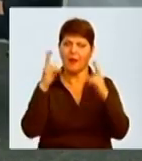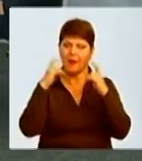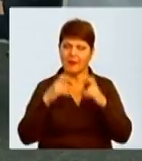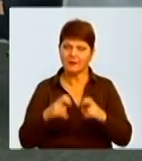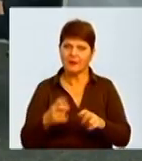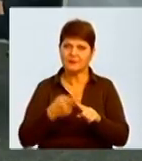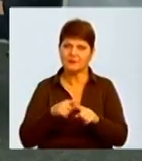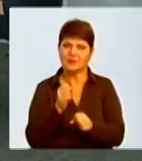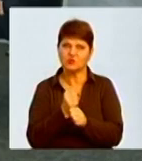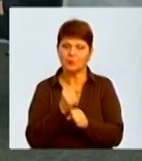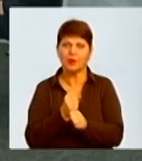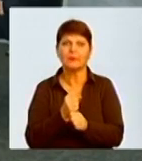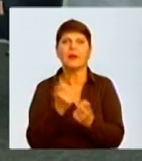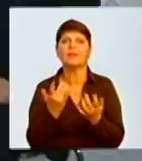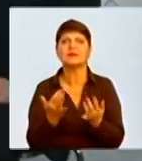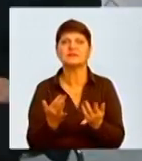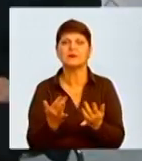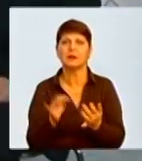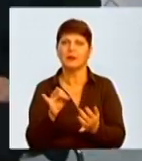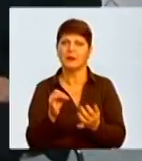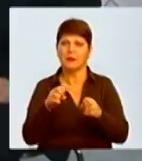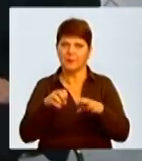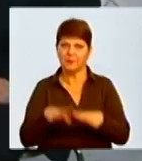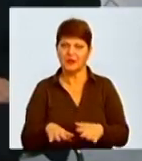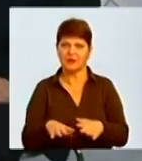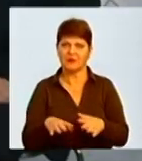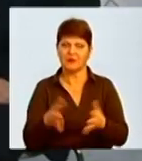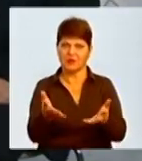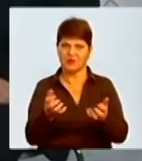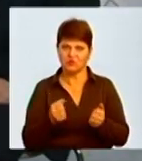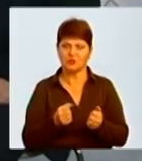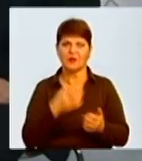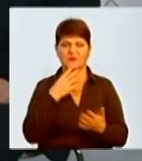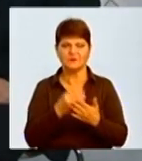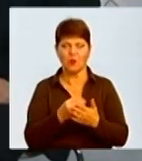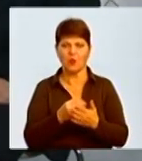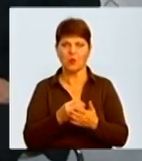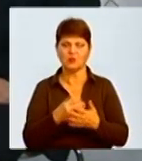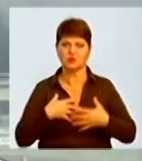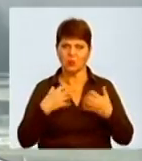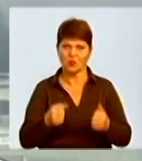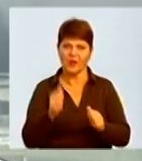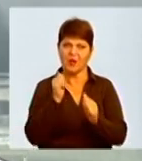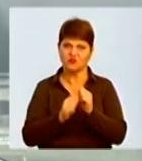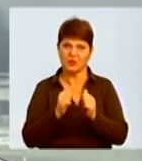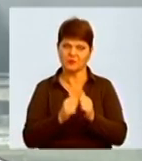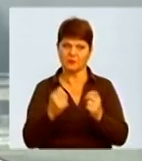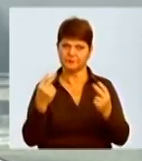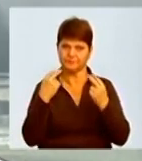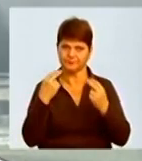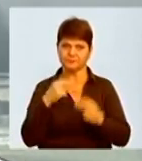це вірогідно, і прийняти рішення по поводу свого здоров'я, чи часто спостерігатися у лікаря-мамолога, чи